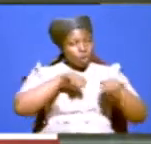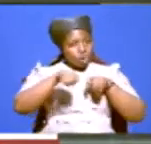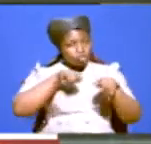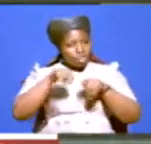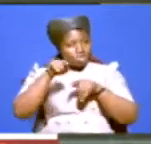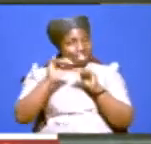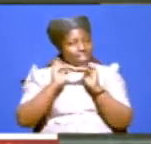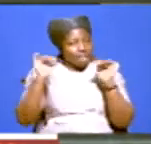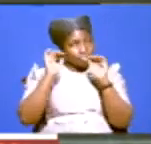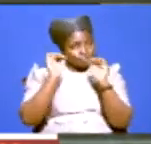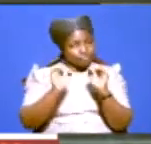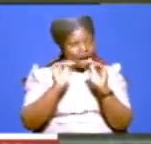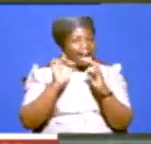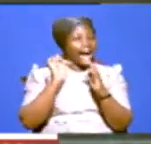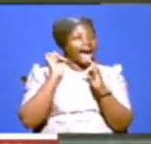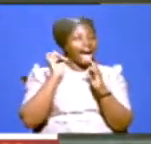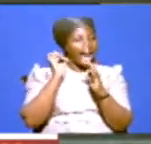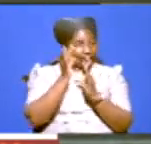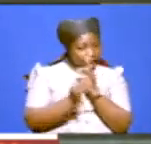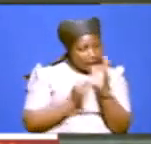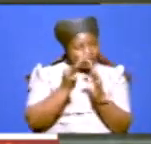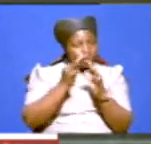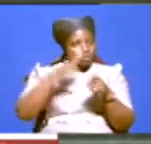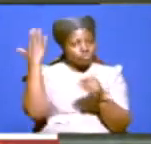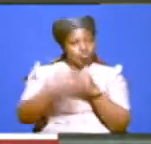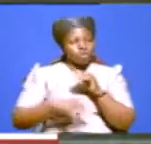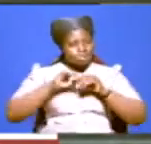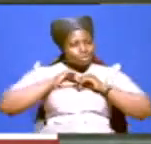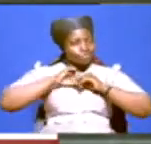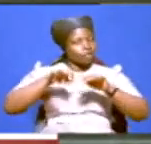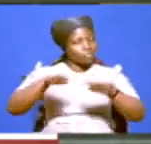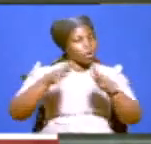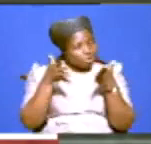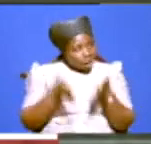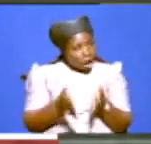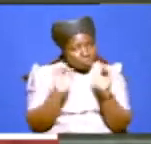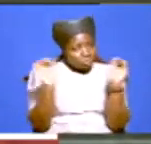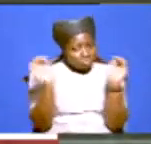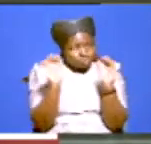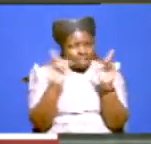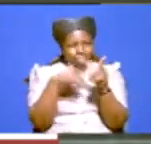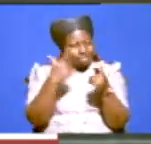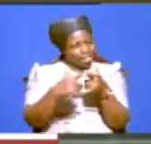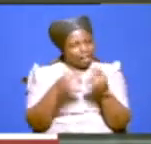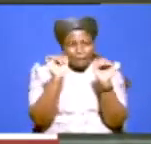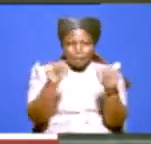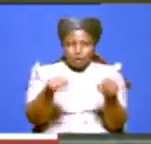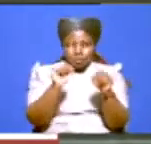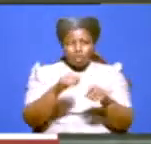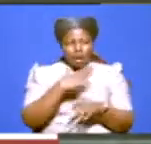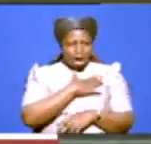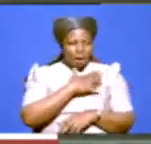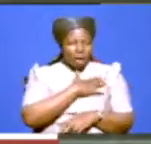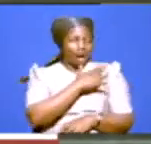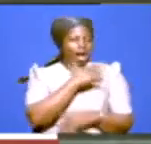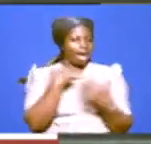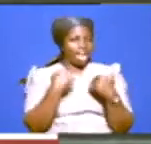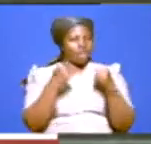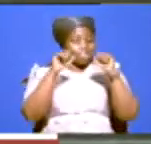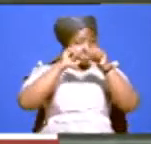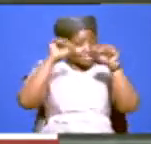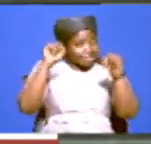the transmission right now, then it is possible that our health system is going to be